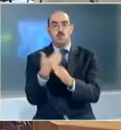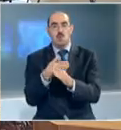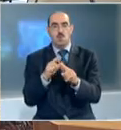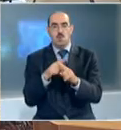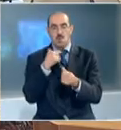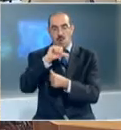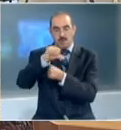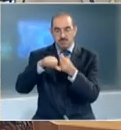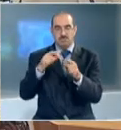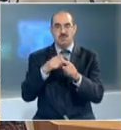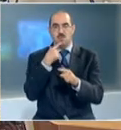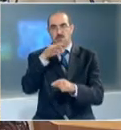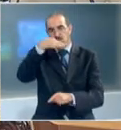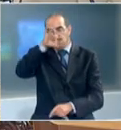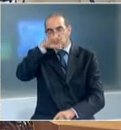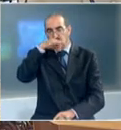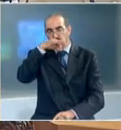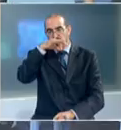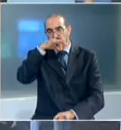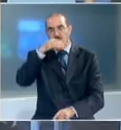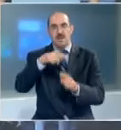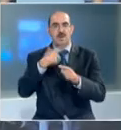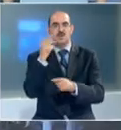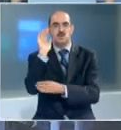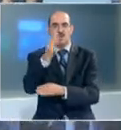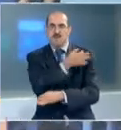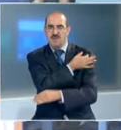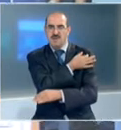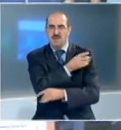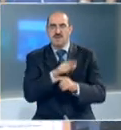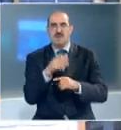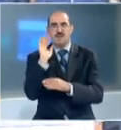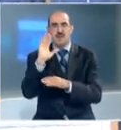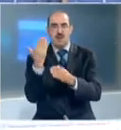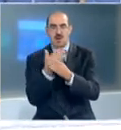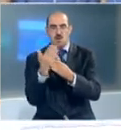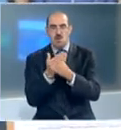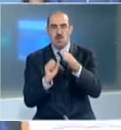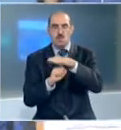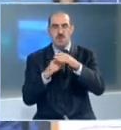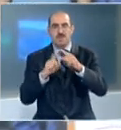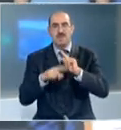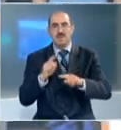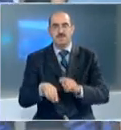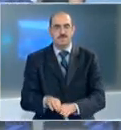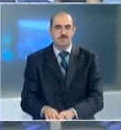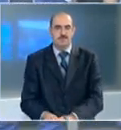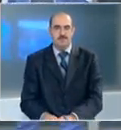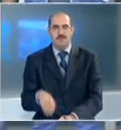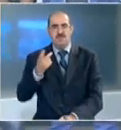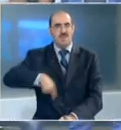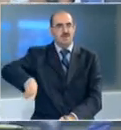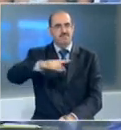هذه البطولة بكلمة ألقاها على المشاركين العميد حمادي بن عيسى قائد المدرسة العليا للعتاد. سادة الحضور،